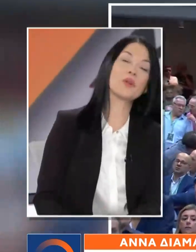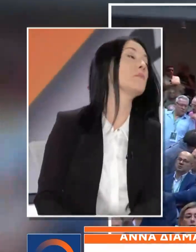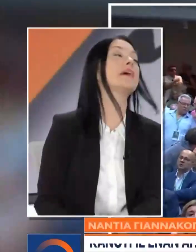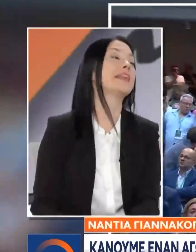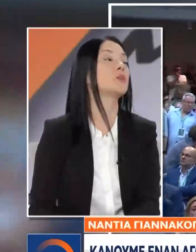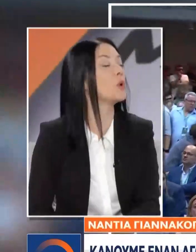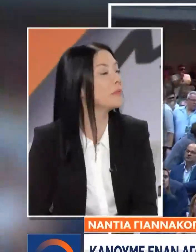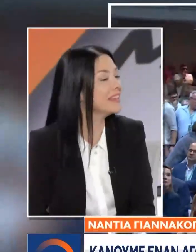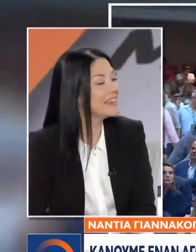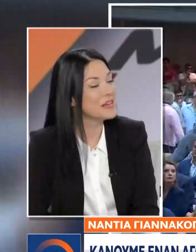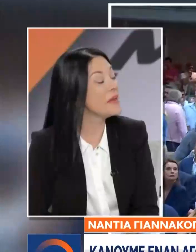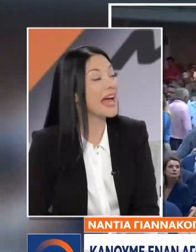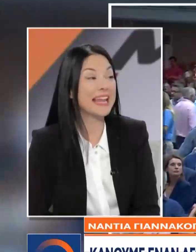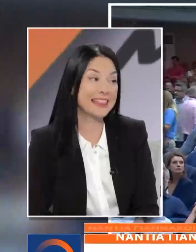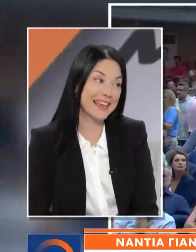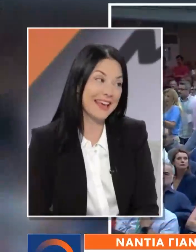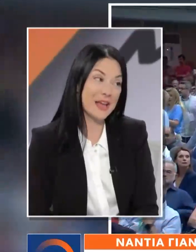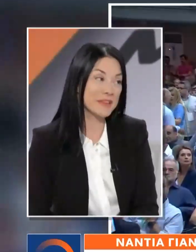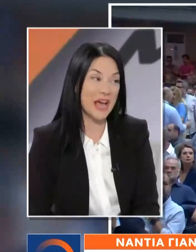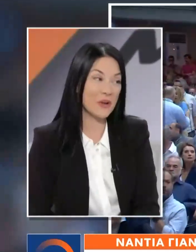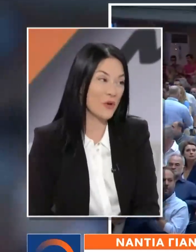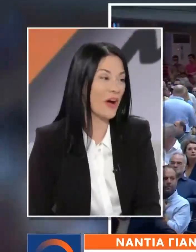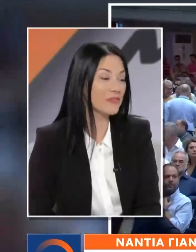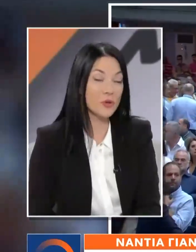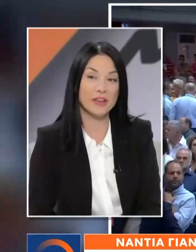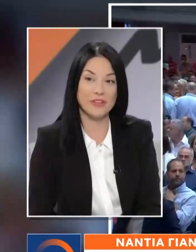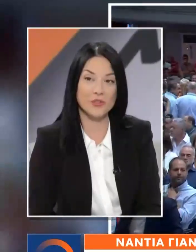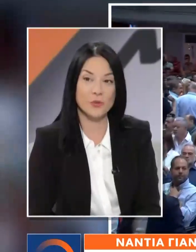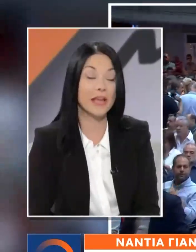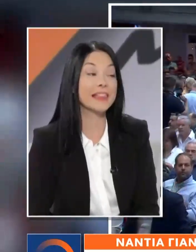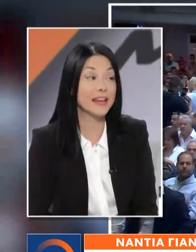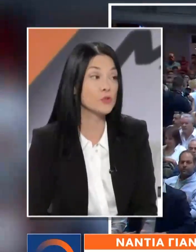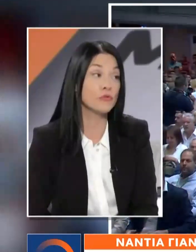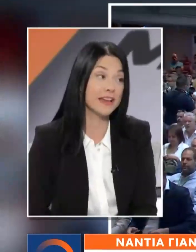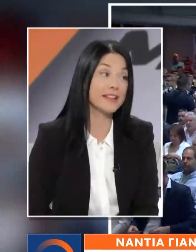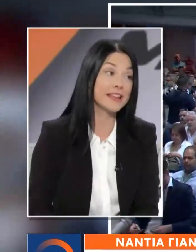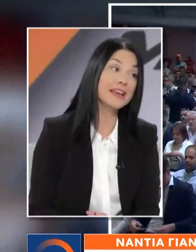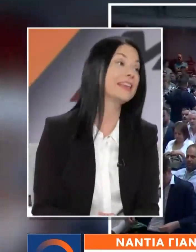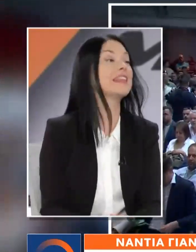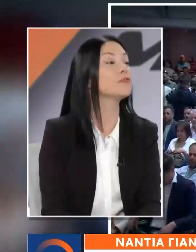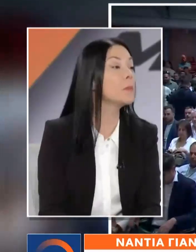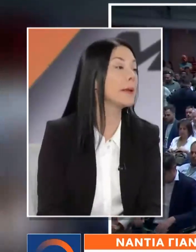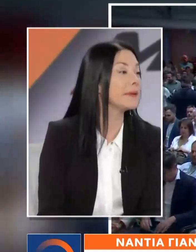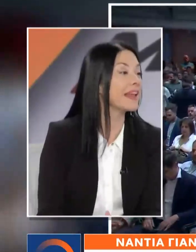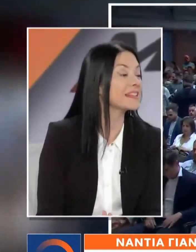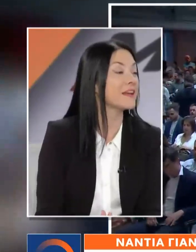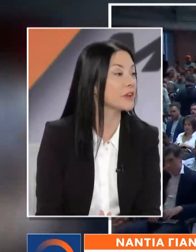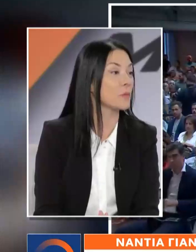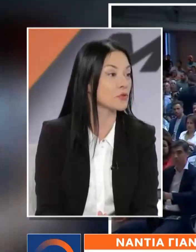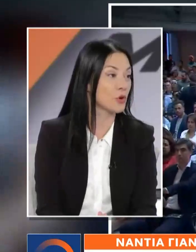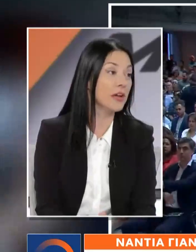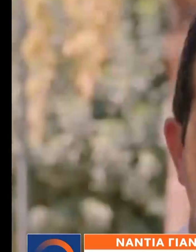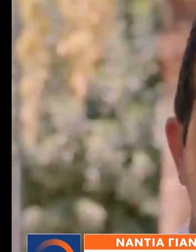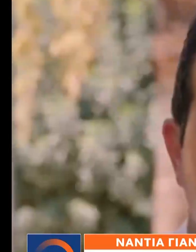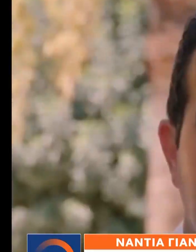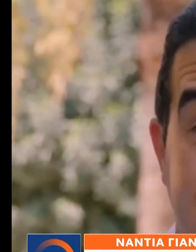έναν αγώνα με τόλμη, με αλήθεια. Αν μη τι άλλο, εγώ αυτό εκφράζω με καθαρές κουβέντες, γιατί αυτό πρέπει να ξαναβρει